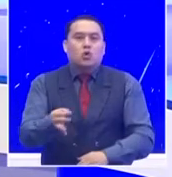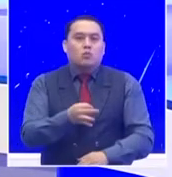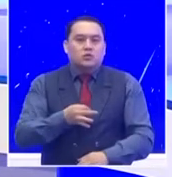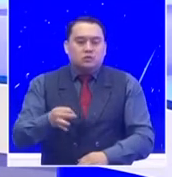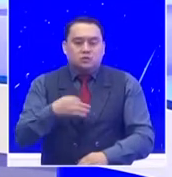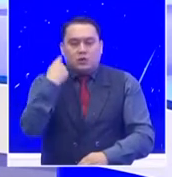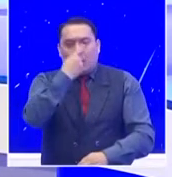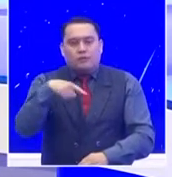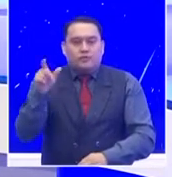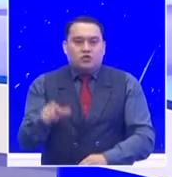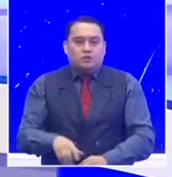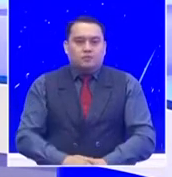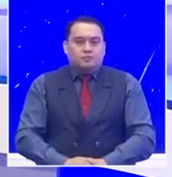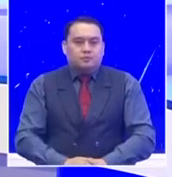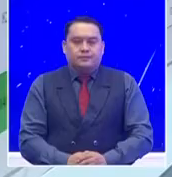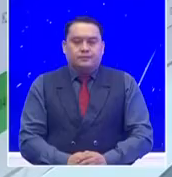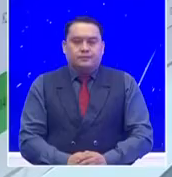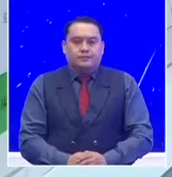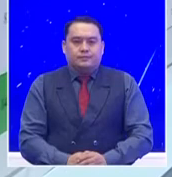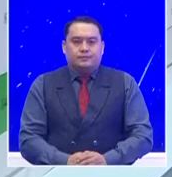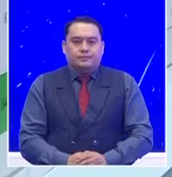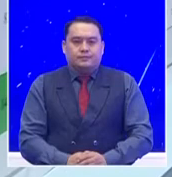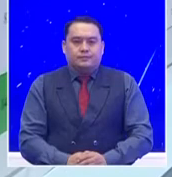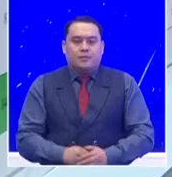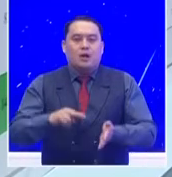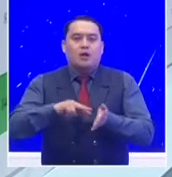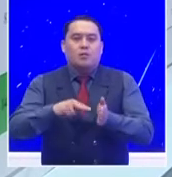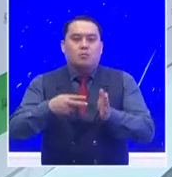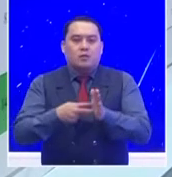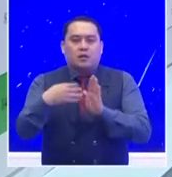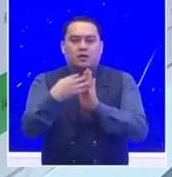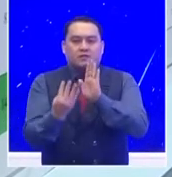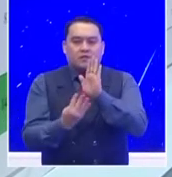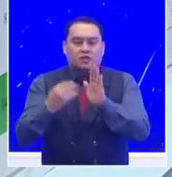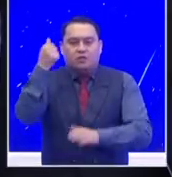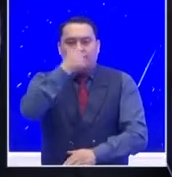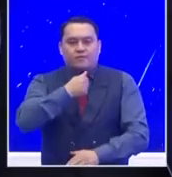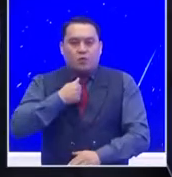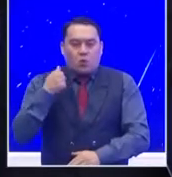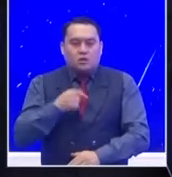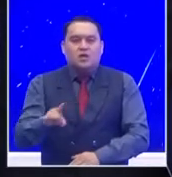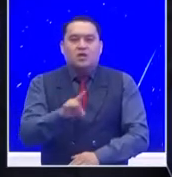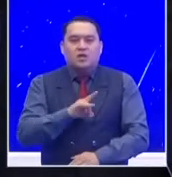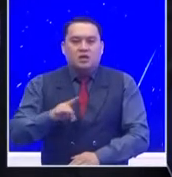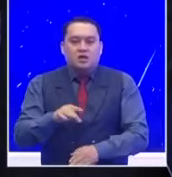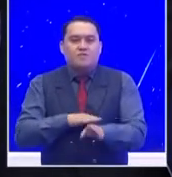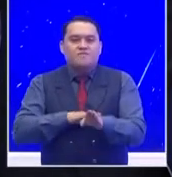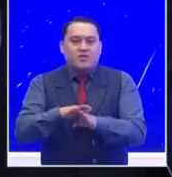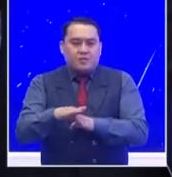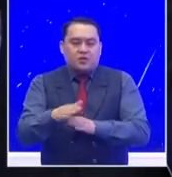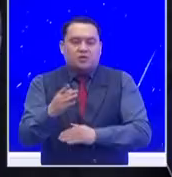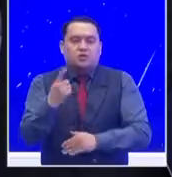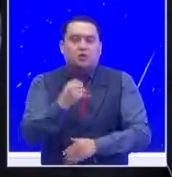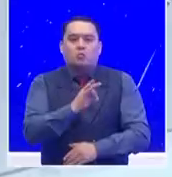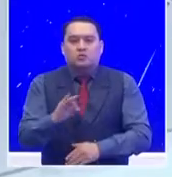Алматинской области Амандык Баталов. План на 2019 год жители и власти Илийского района перевыполнили.